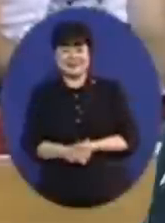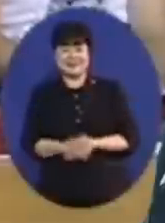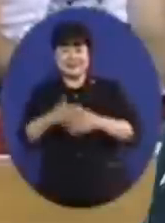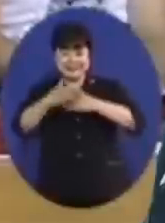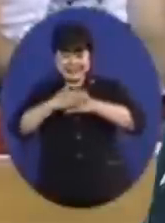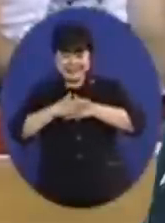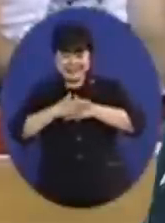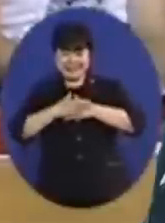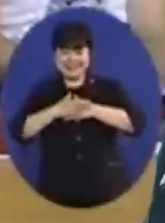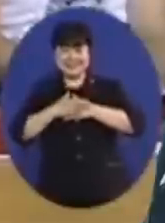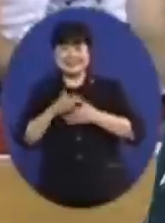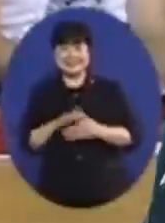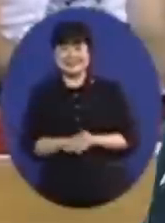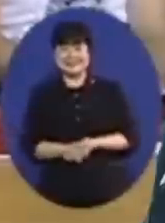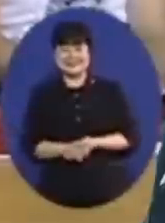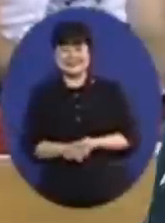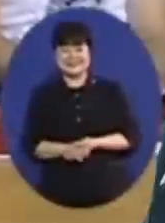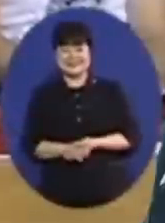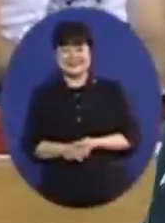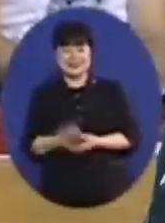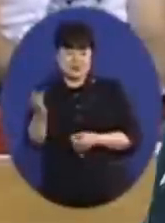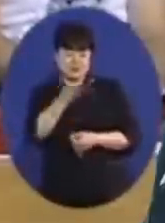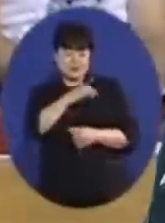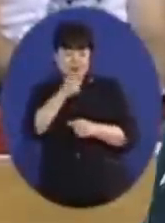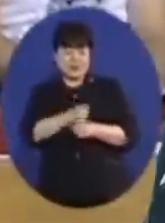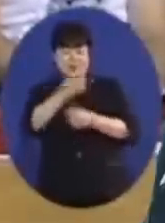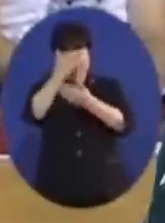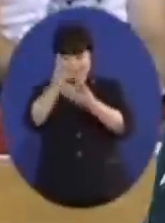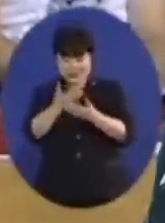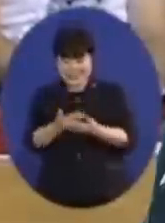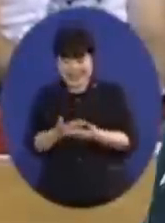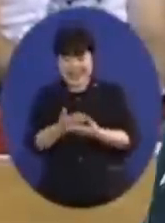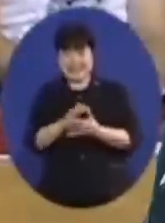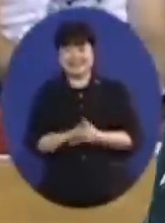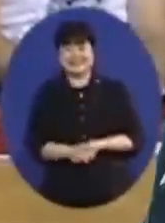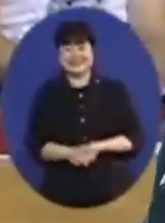나를 잘 살게 만들어 주신다